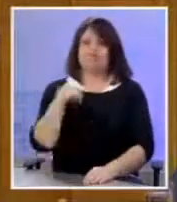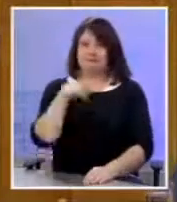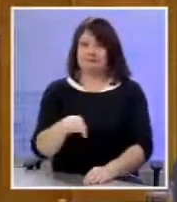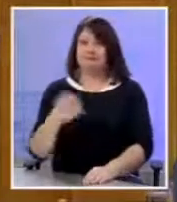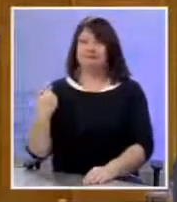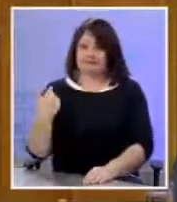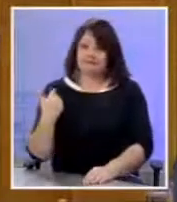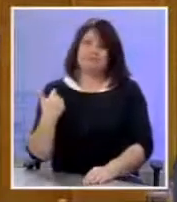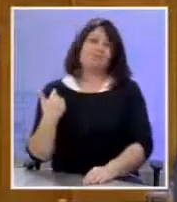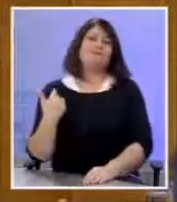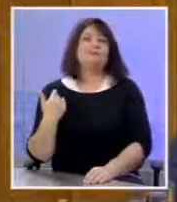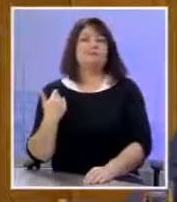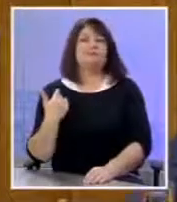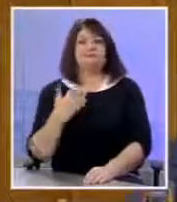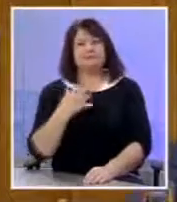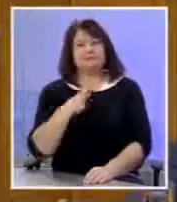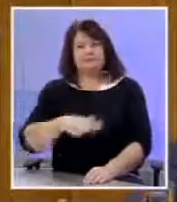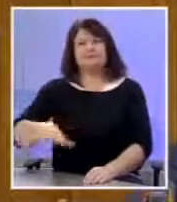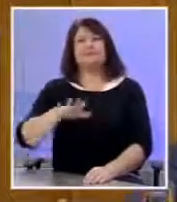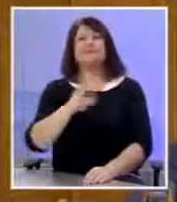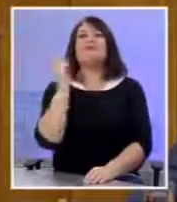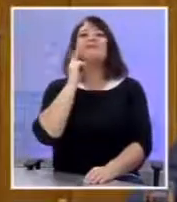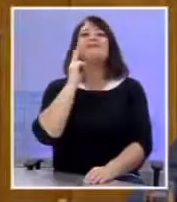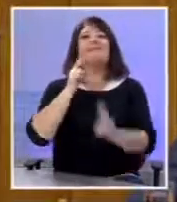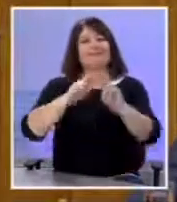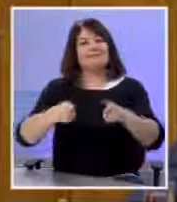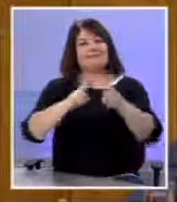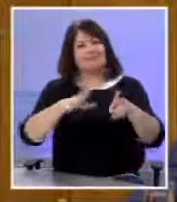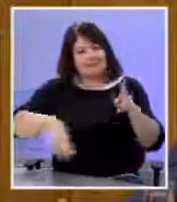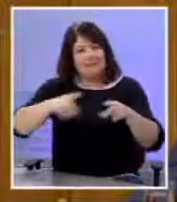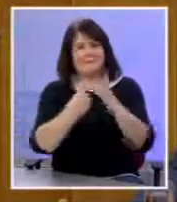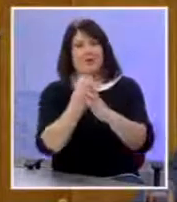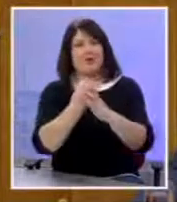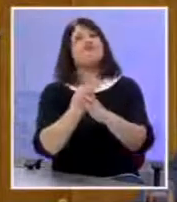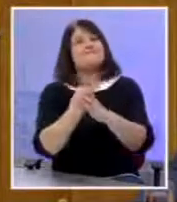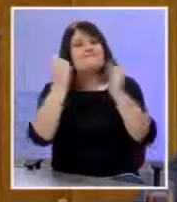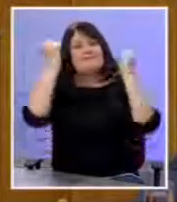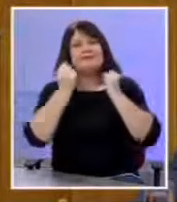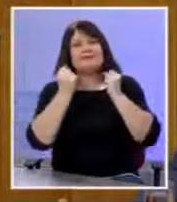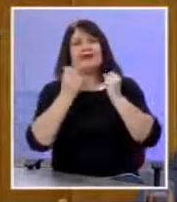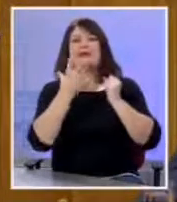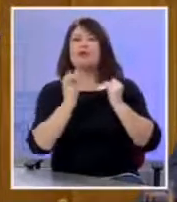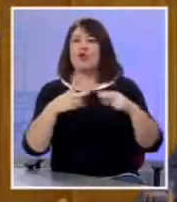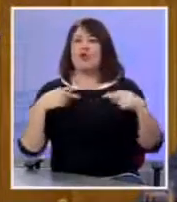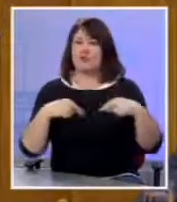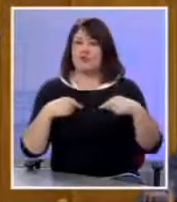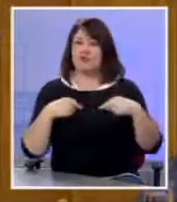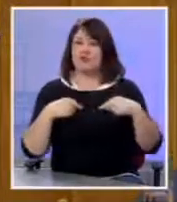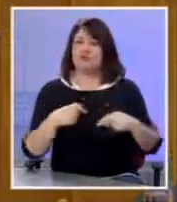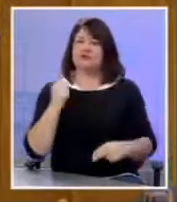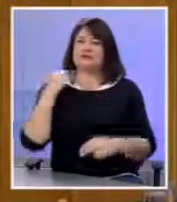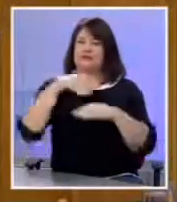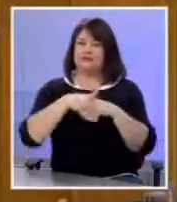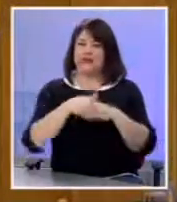τελευταίου μέτρου πλήττει την εγχώρια εινοποιητική παραγωγή. Και γι' αυτό το λόγο ήδη ο Υπουργός χθες το